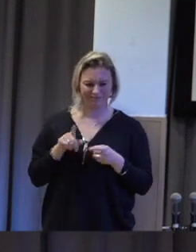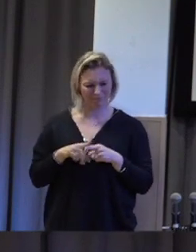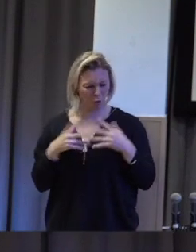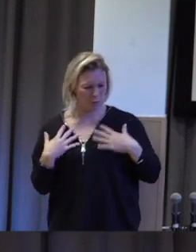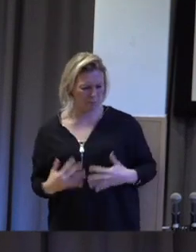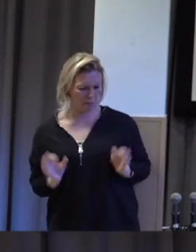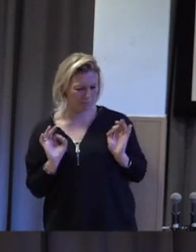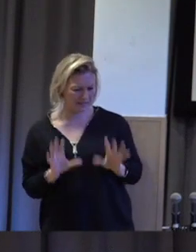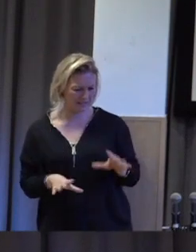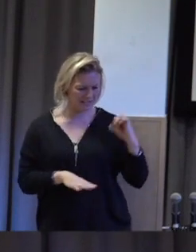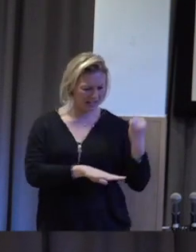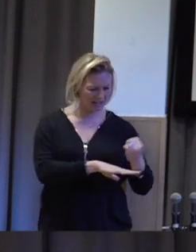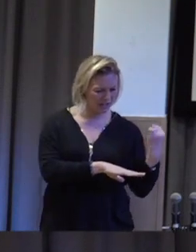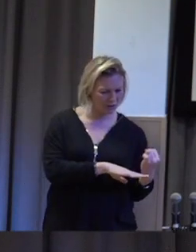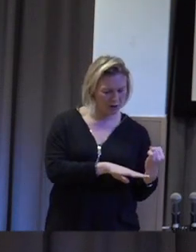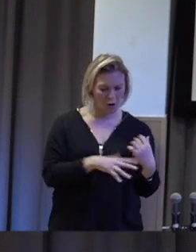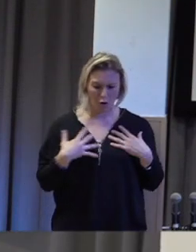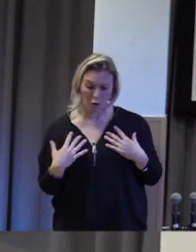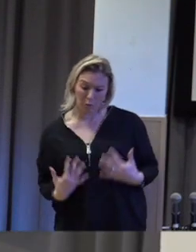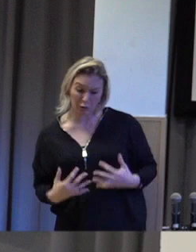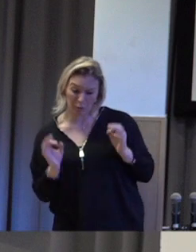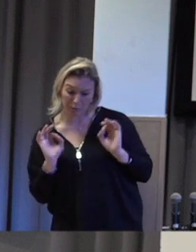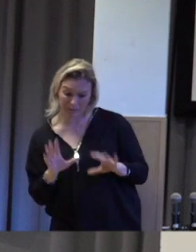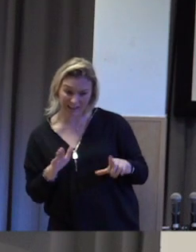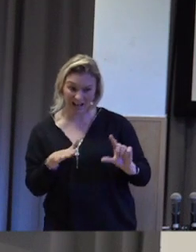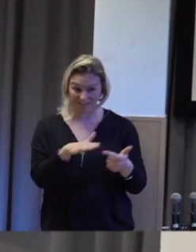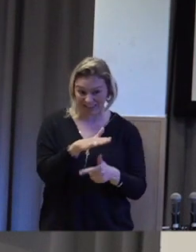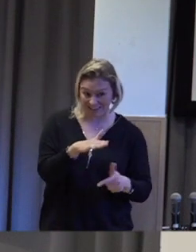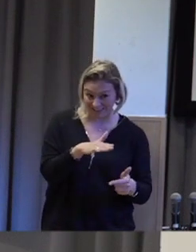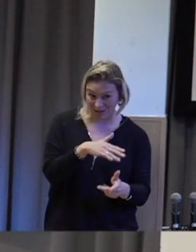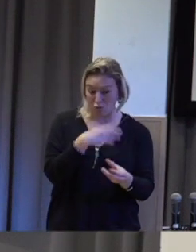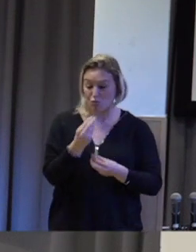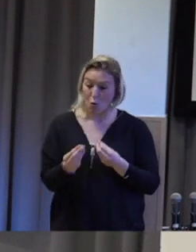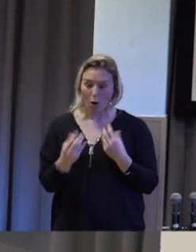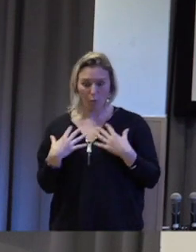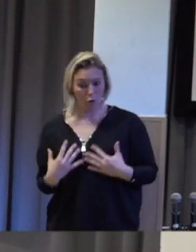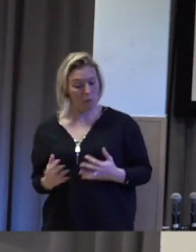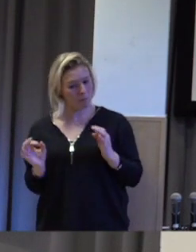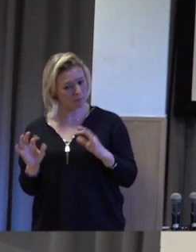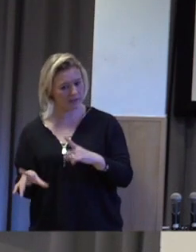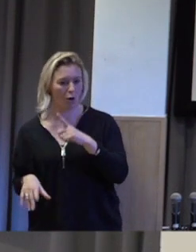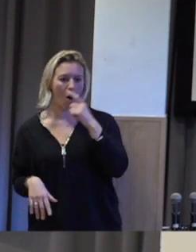selon les traductions, ce lévite ou cet homme très bon.